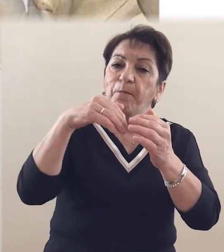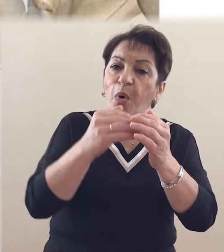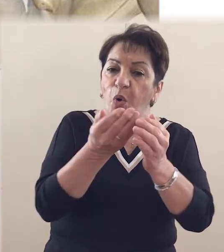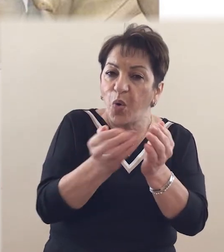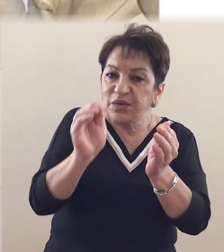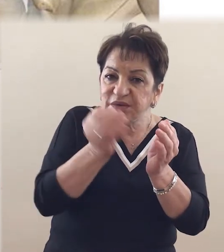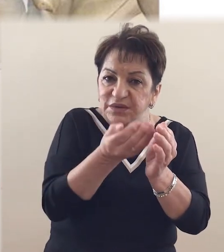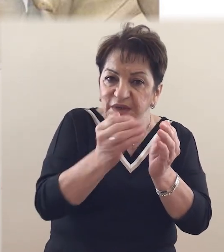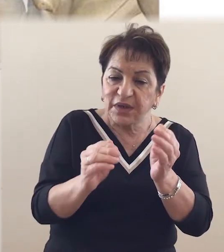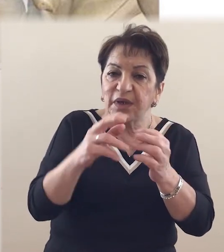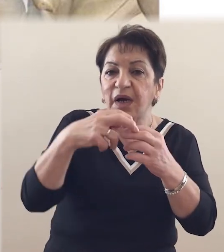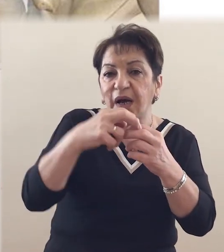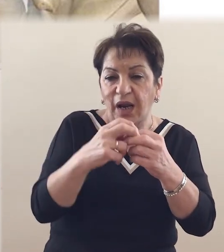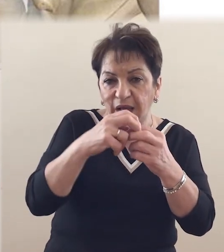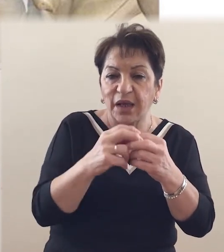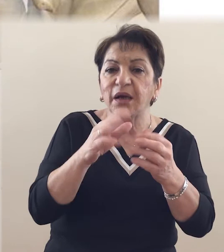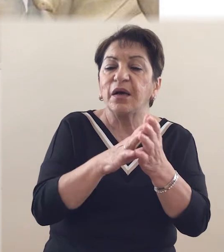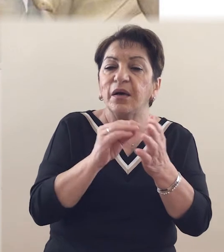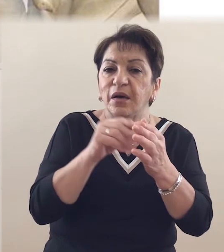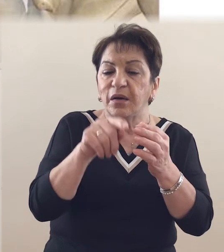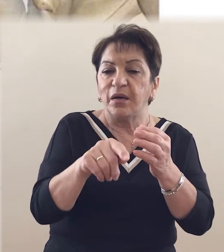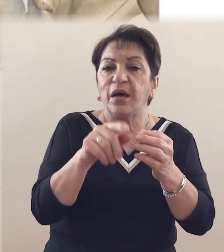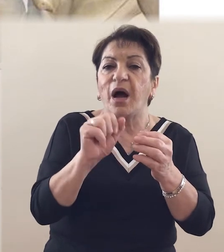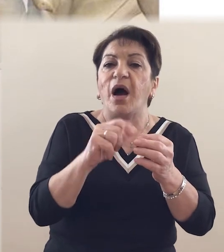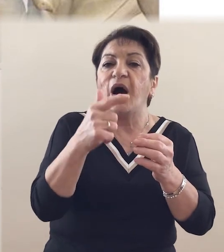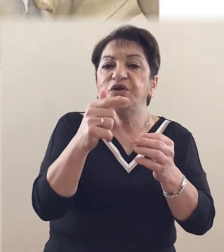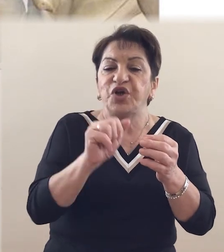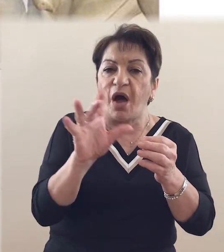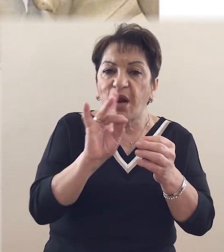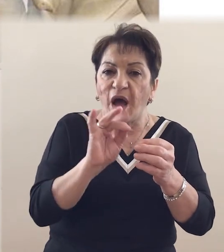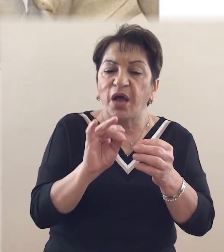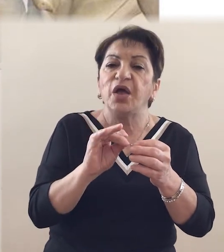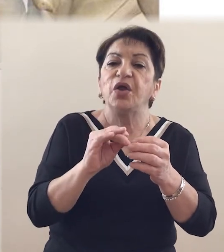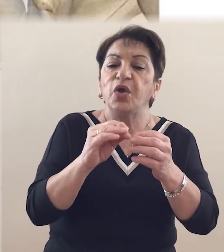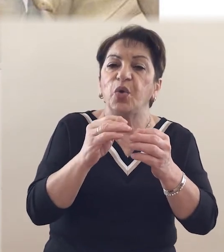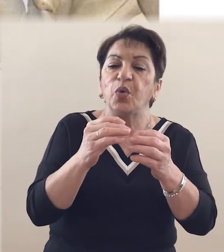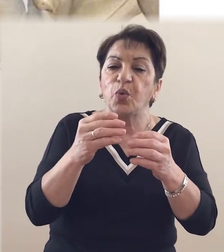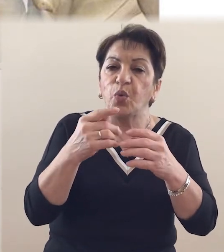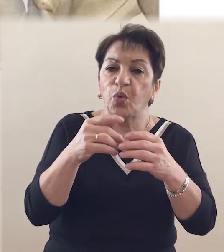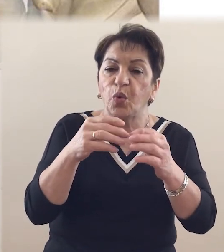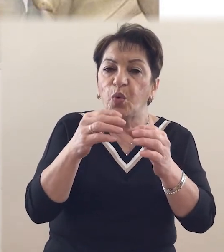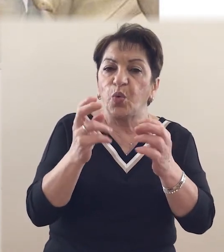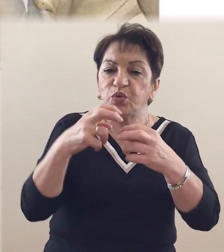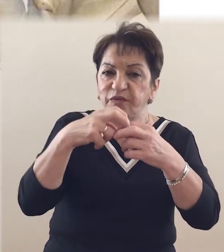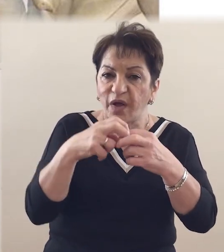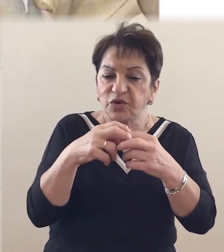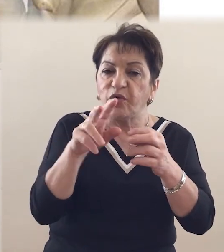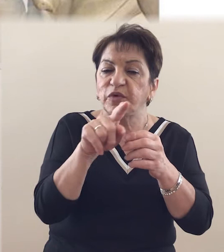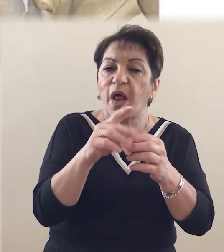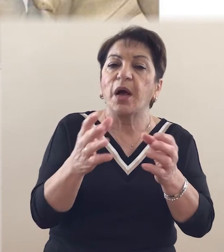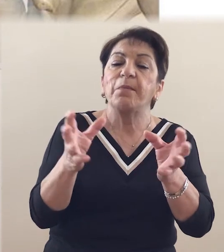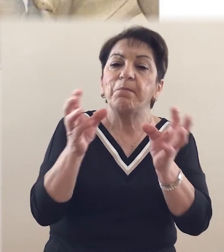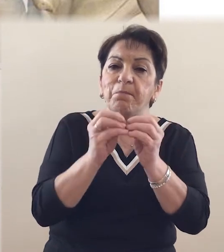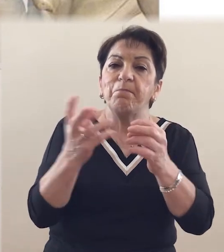Նրանց արտաքին մակերևույթը ծածկված է աճառային հյուսվածքով, եւ այս ոսկրերին ամրանում են կապանները։